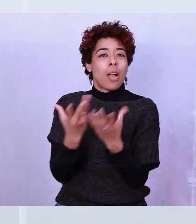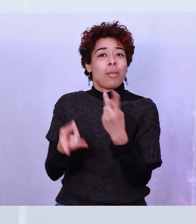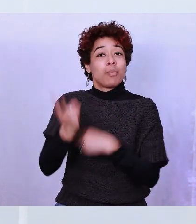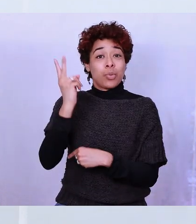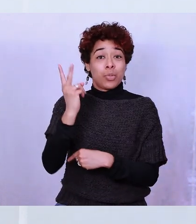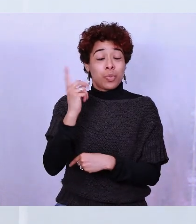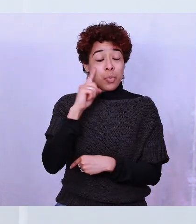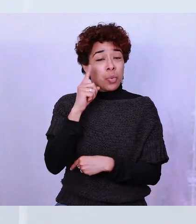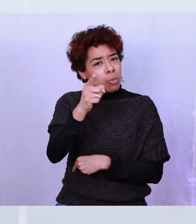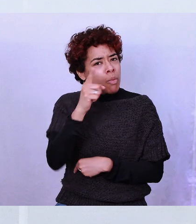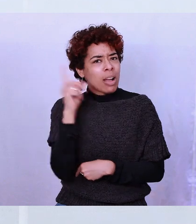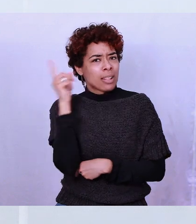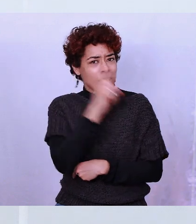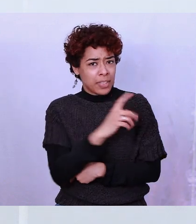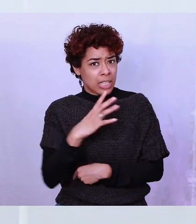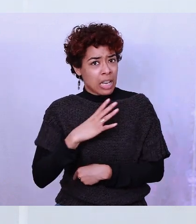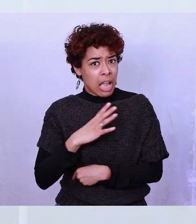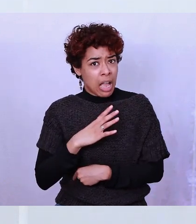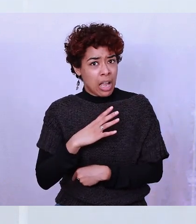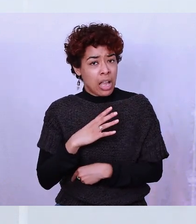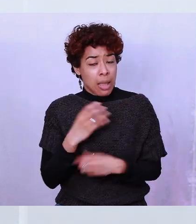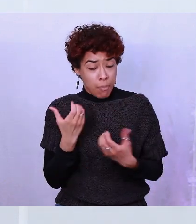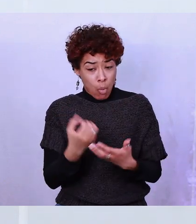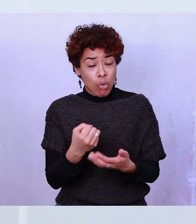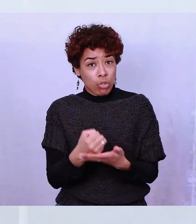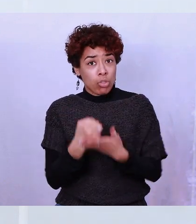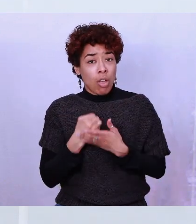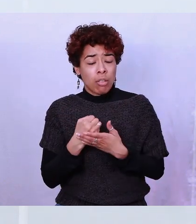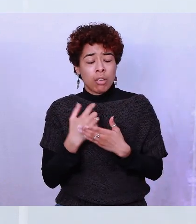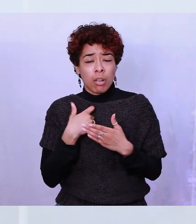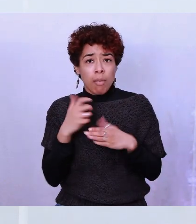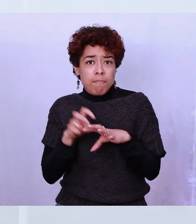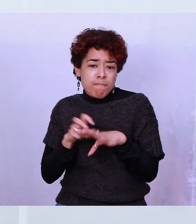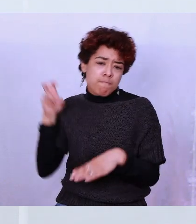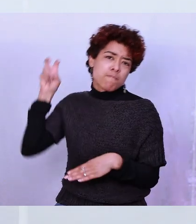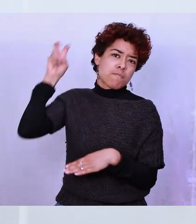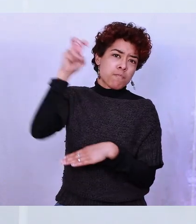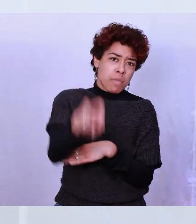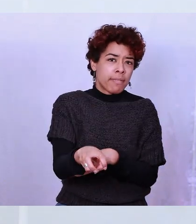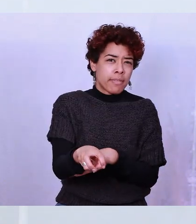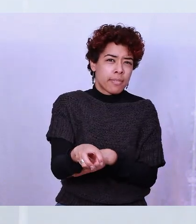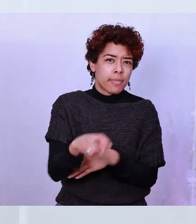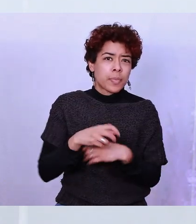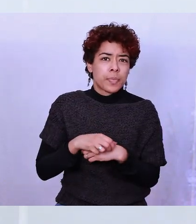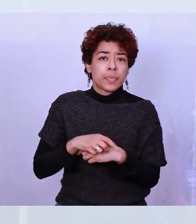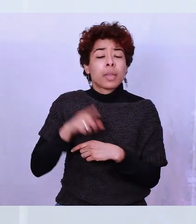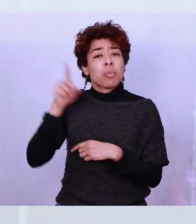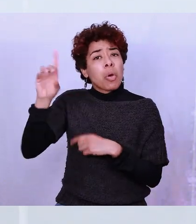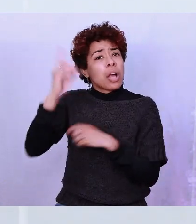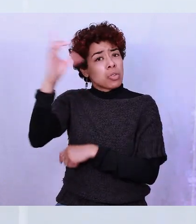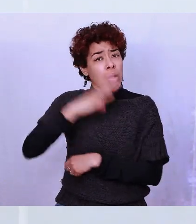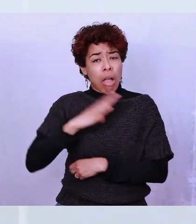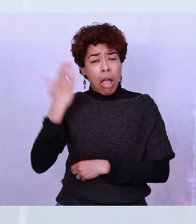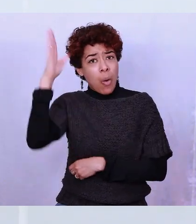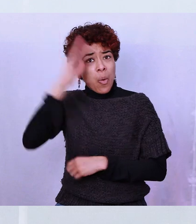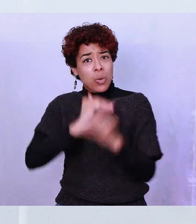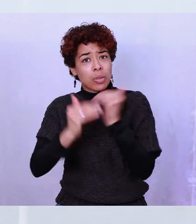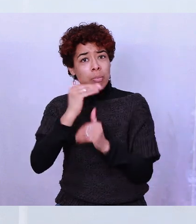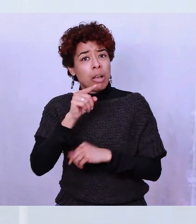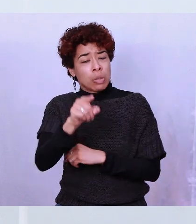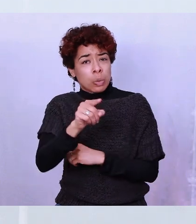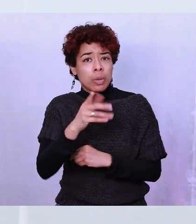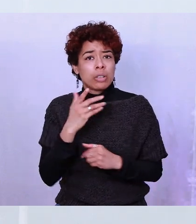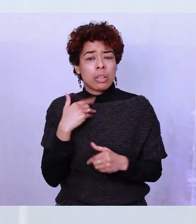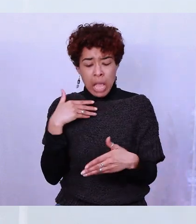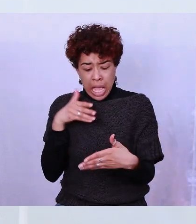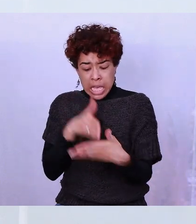Christ, eh bien sont un tremplin pour toi aujourd'hui. Dieu a un autre plan derrière. Ne t'arrête pas à